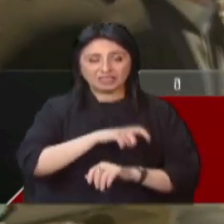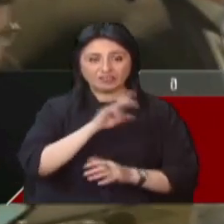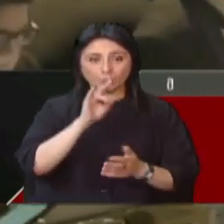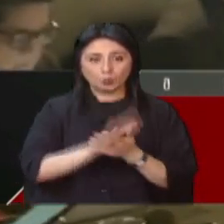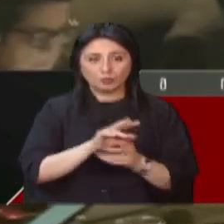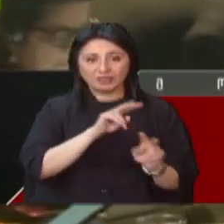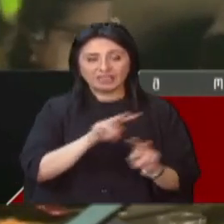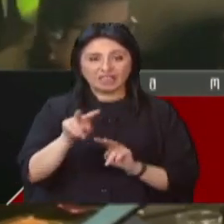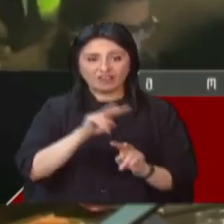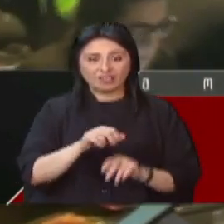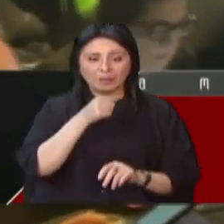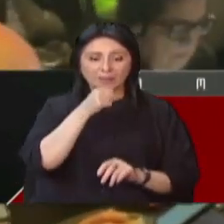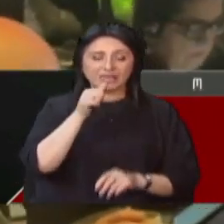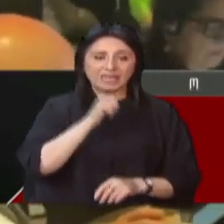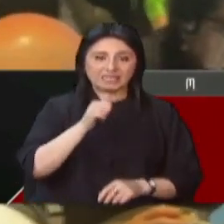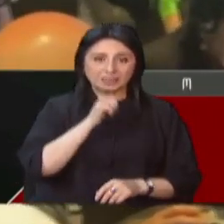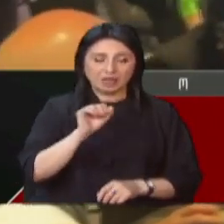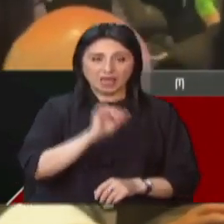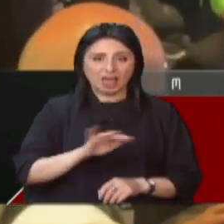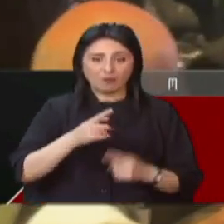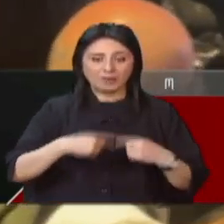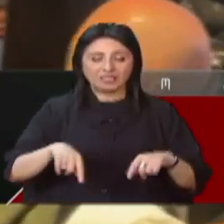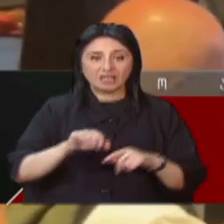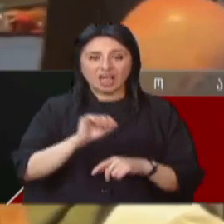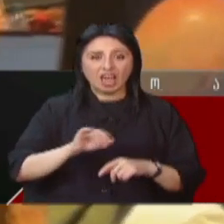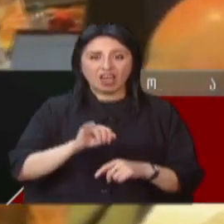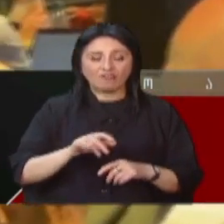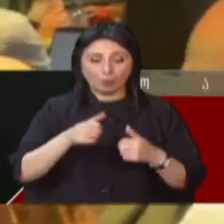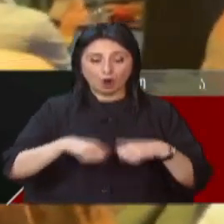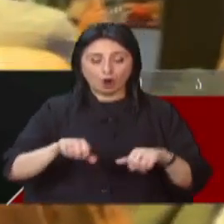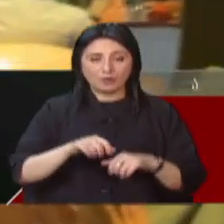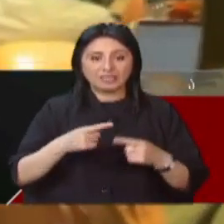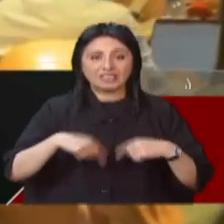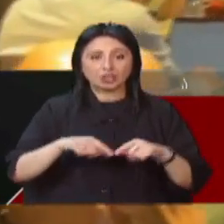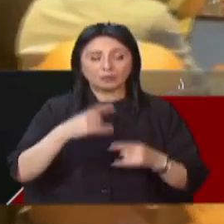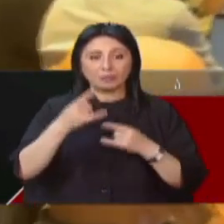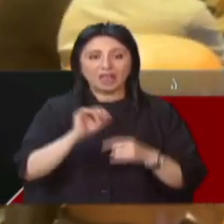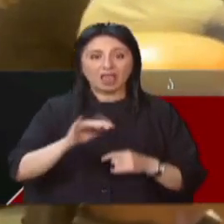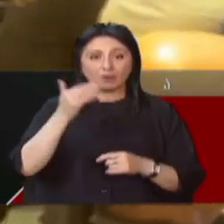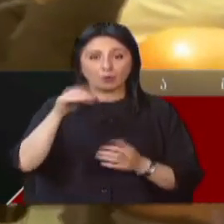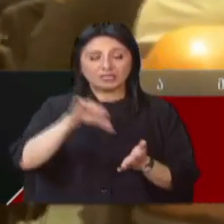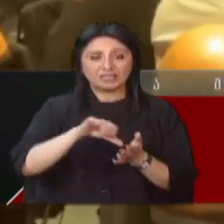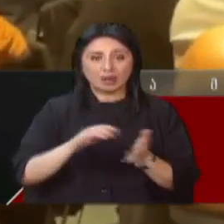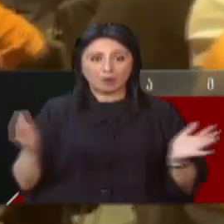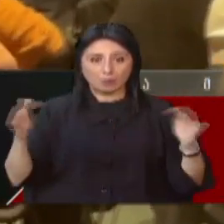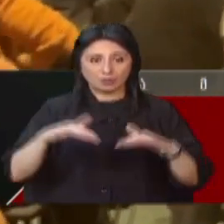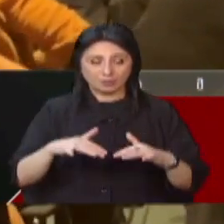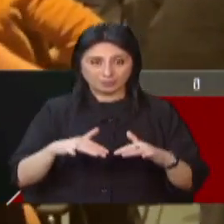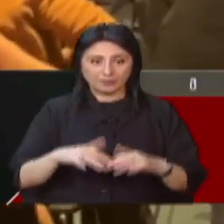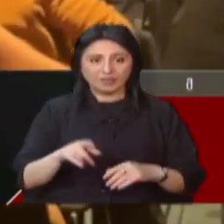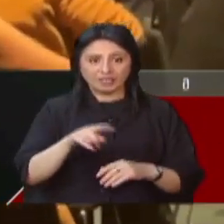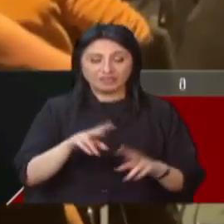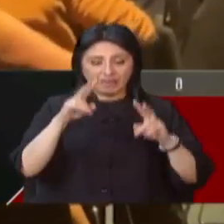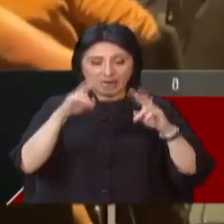მუდმივ დამკვირვებლებს, მედია ექსპერტებს, ევროპის საბჭოს, ევროკომისიისა და ევროპის საზოგადოებრივი მაუწყებლების წარმომადგენლებს აერთიანებს.